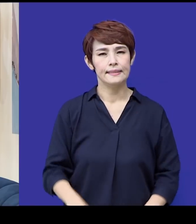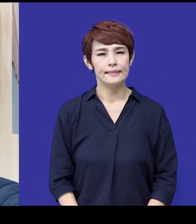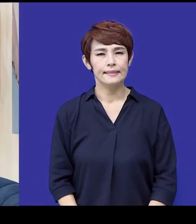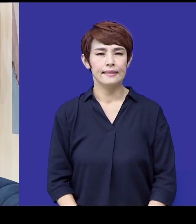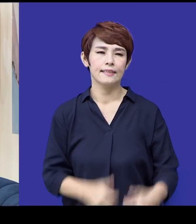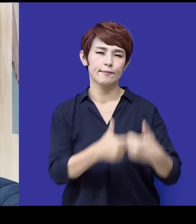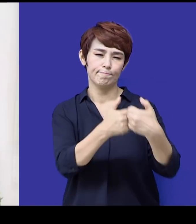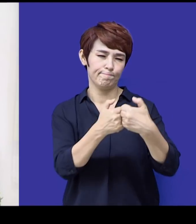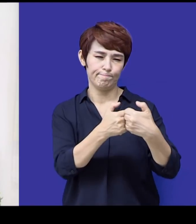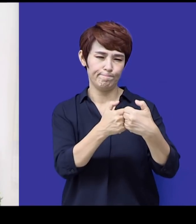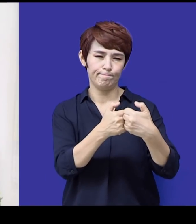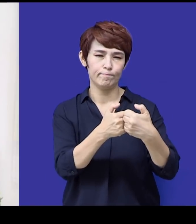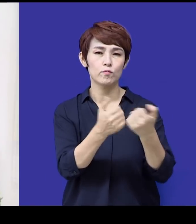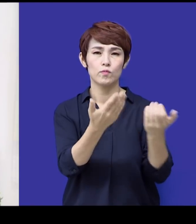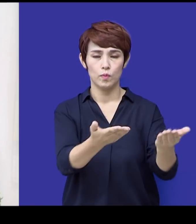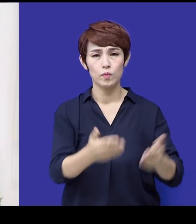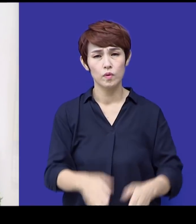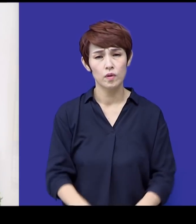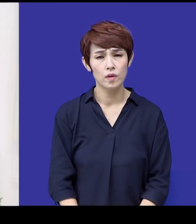하죠.